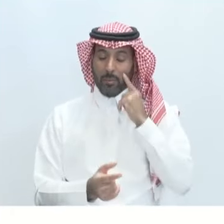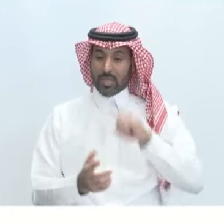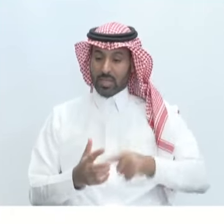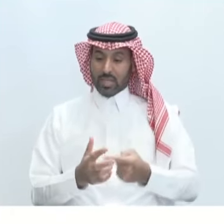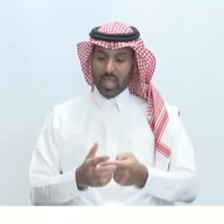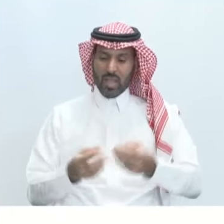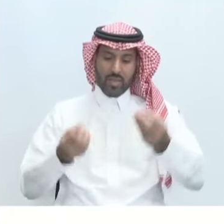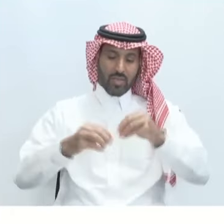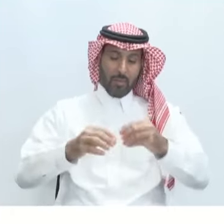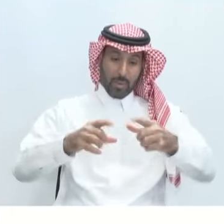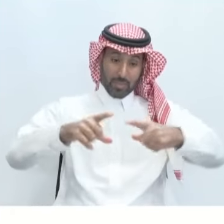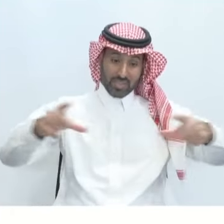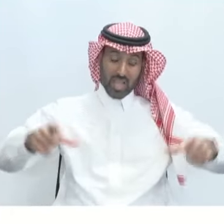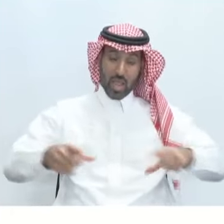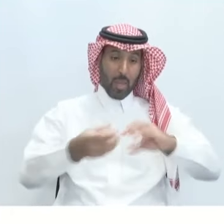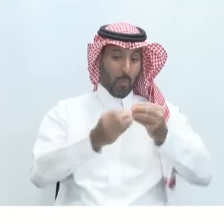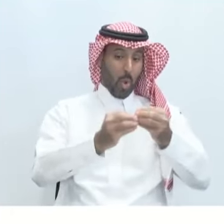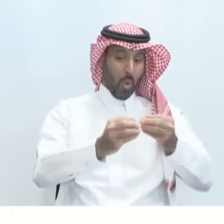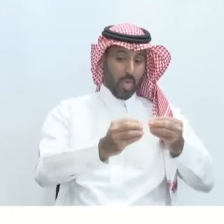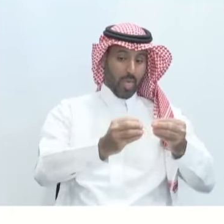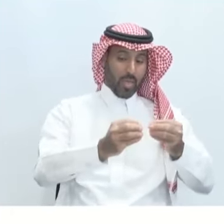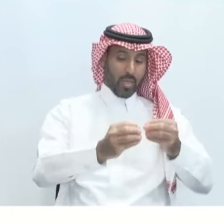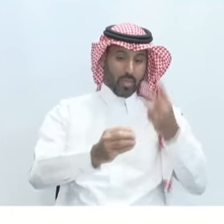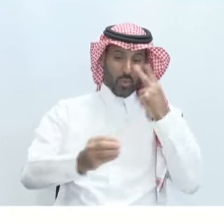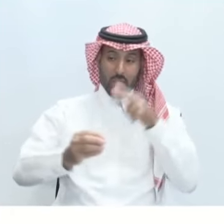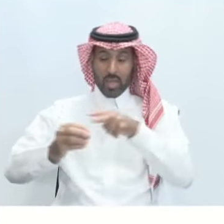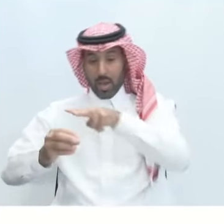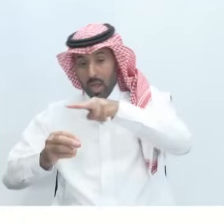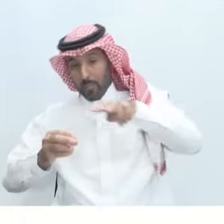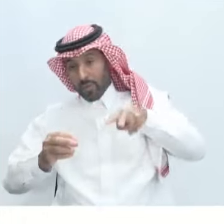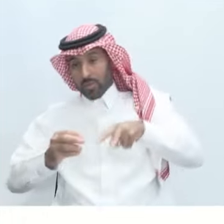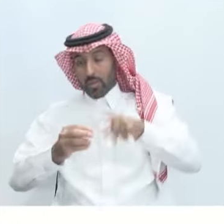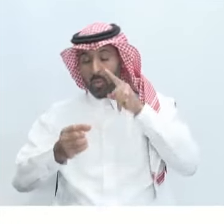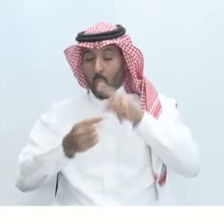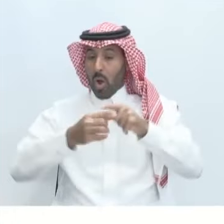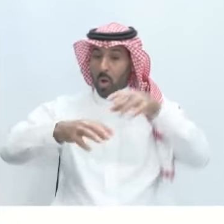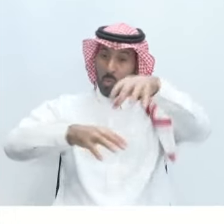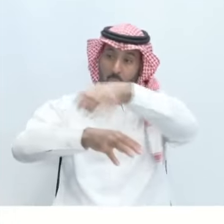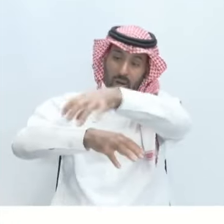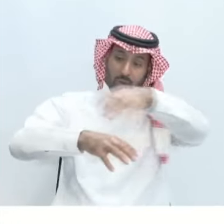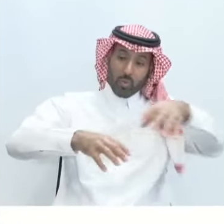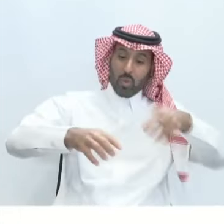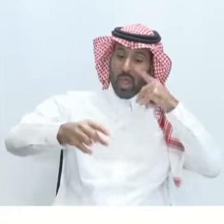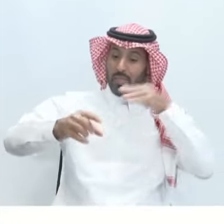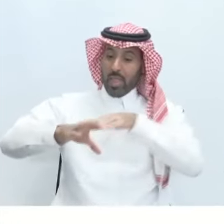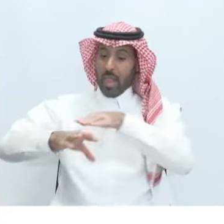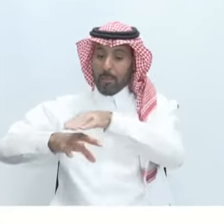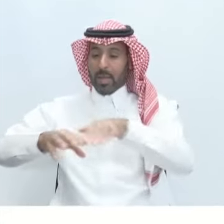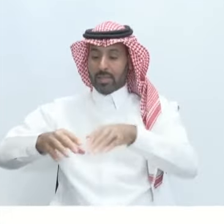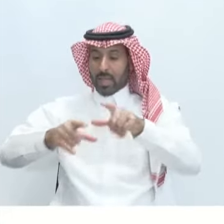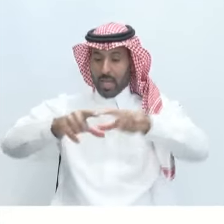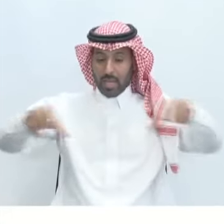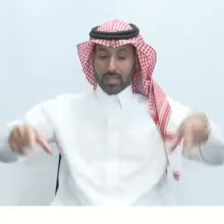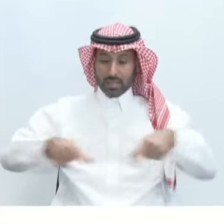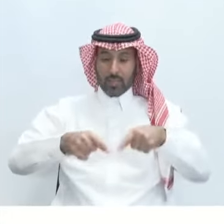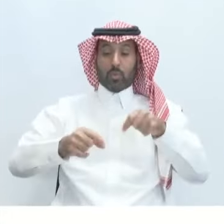لاضافه مساحات ملونه ثنائيه الابعاد وعوائق ثلاثيه الابعاد الى خريطه